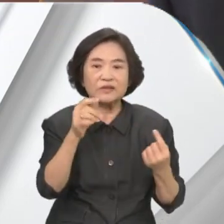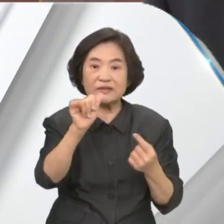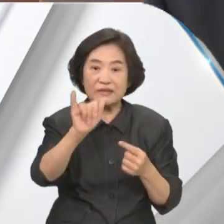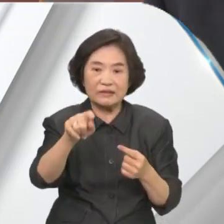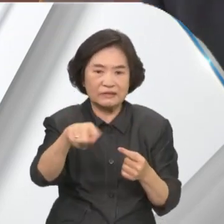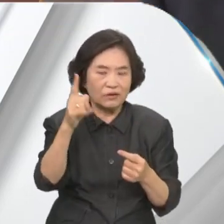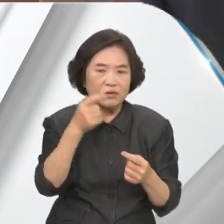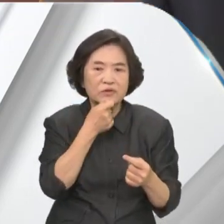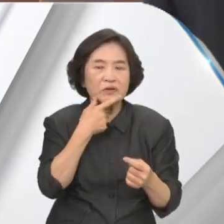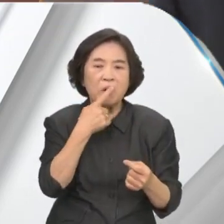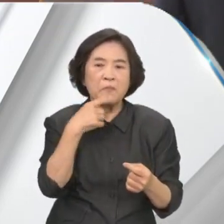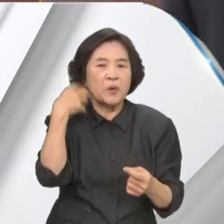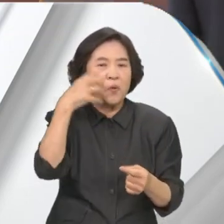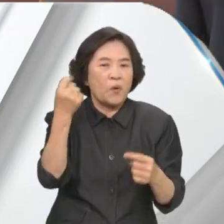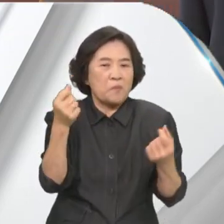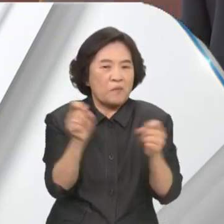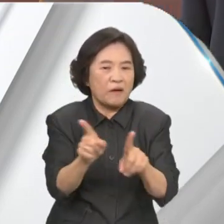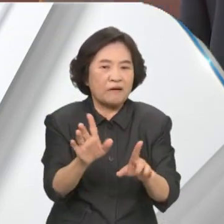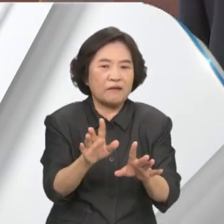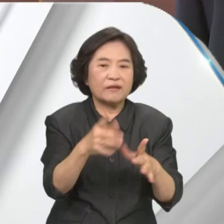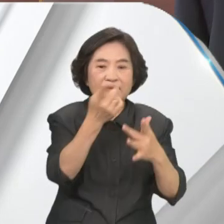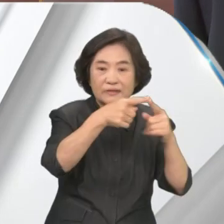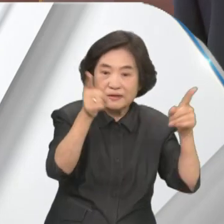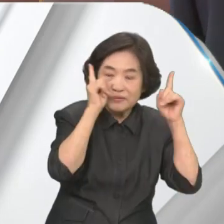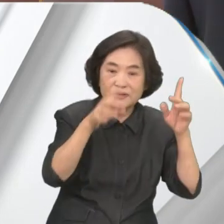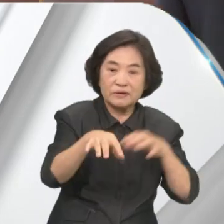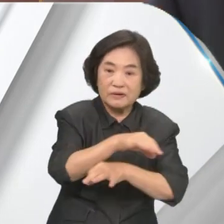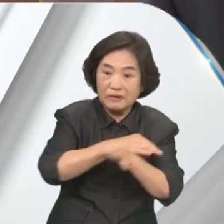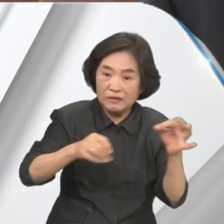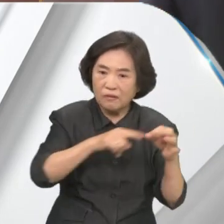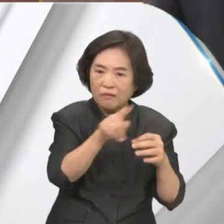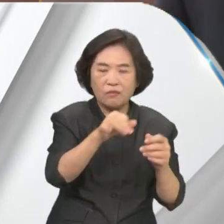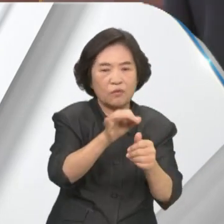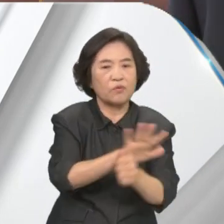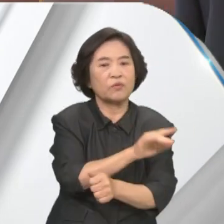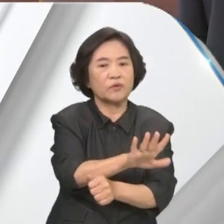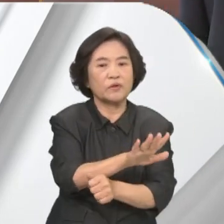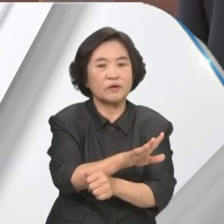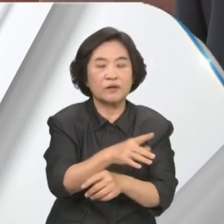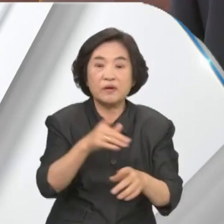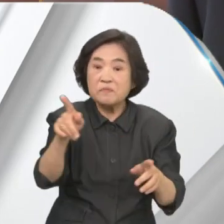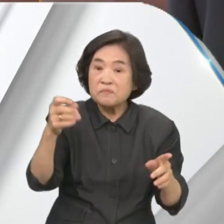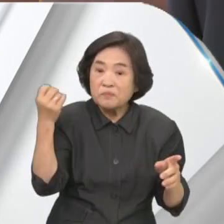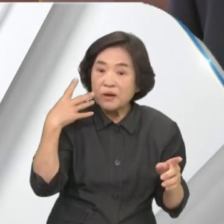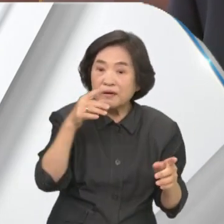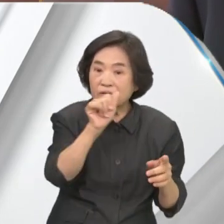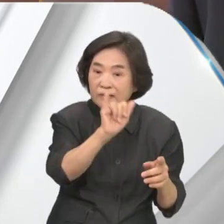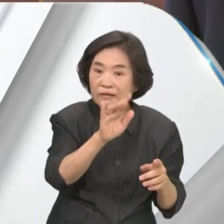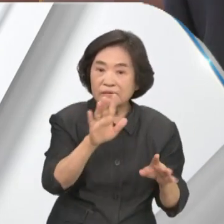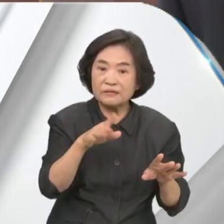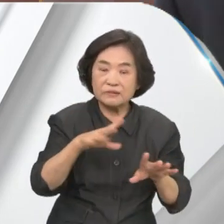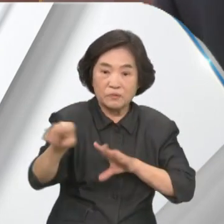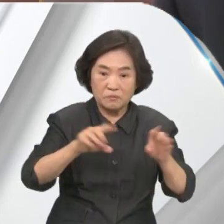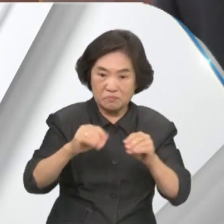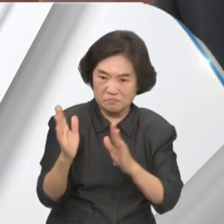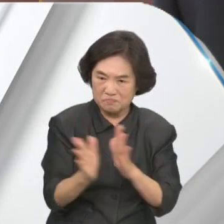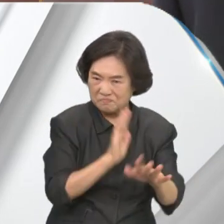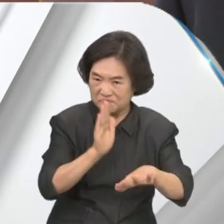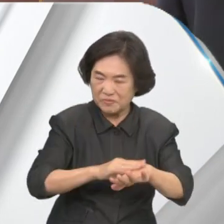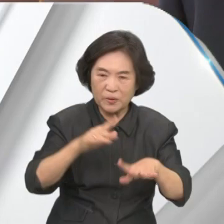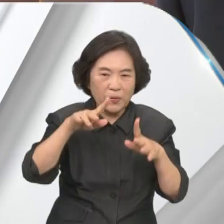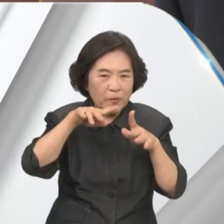不管在大学产业都有很大的影响。那我们都知道 AI 它擅长这